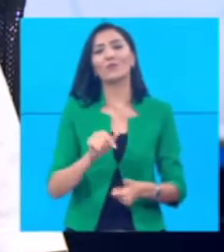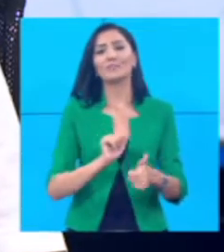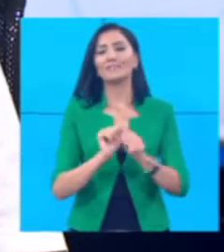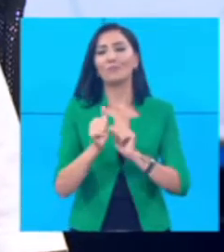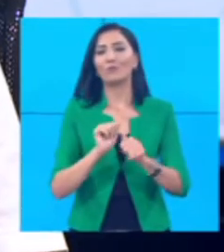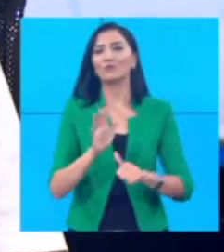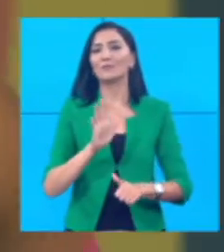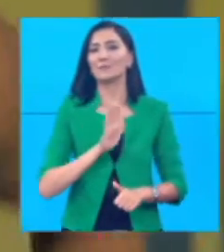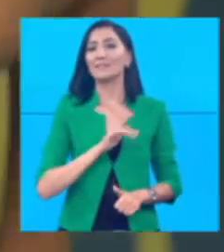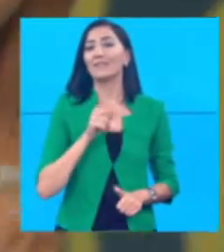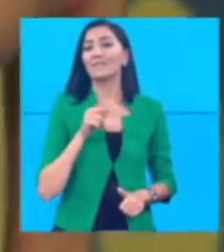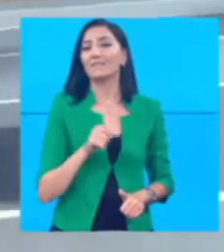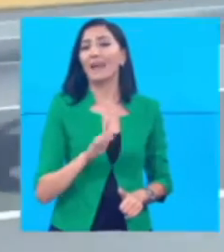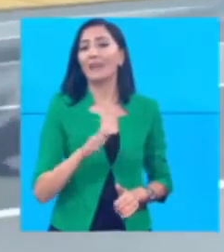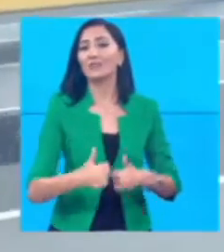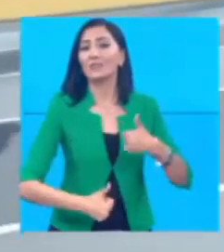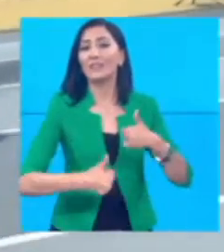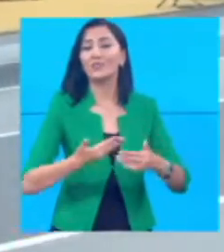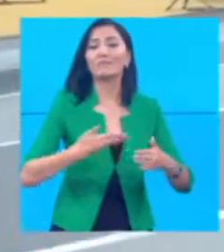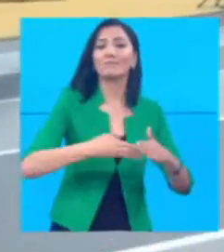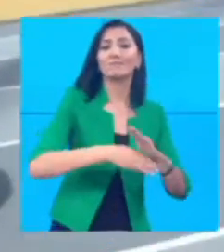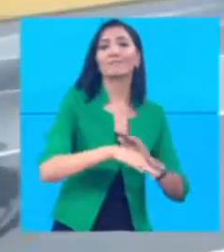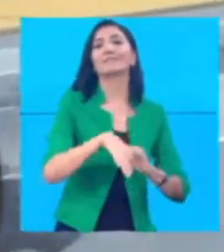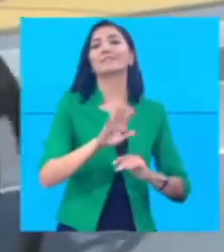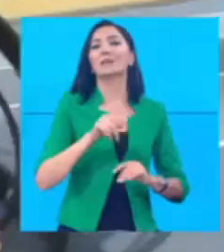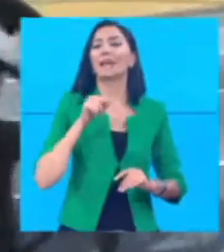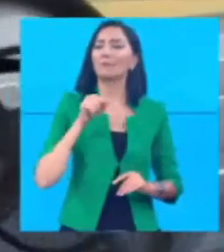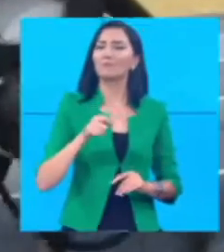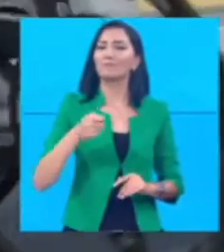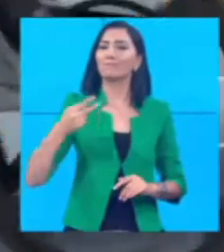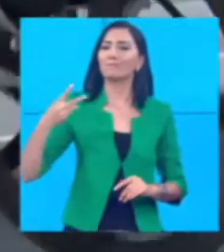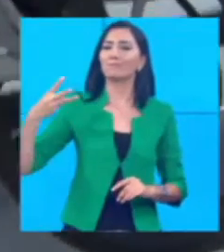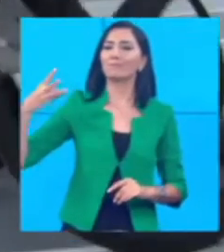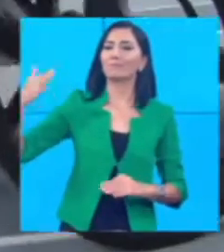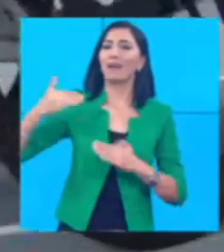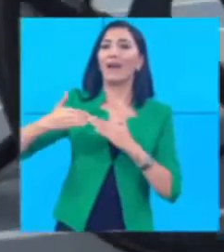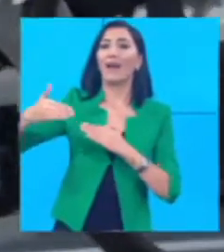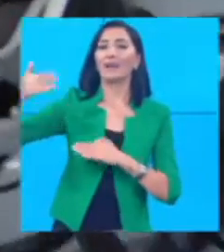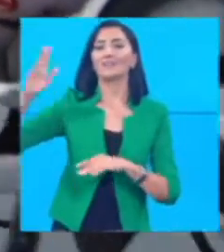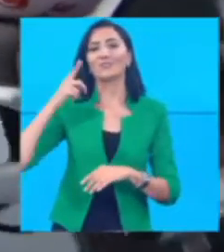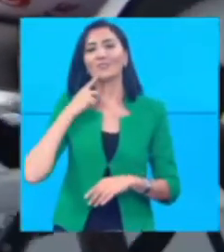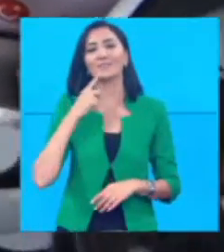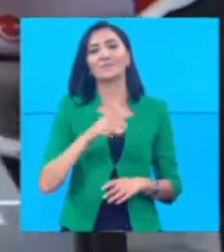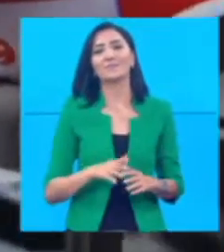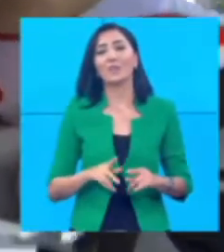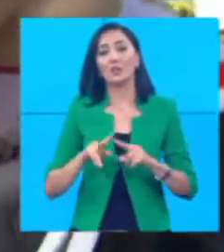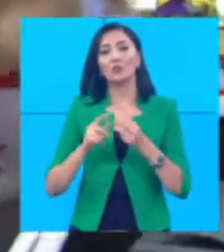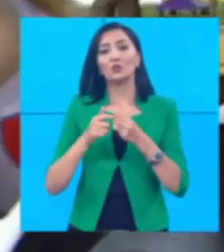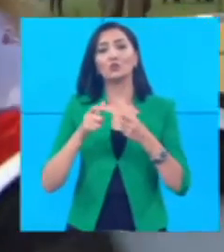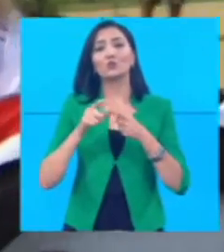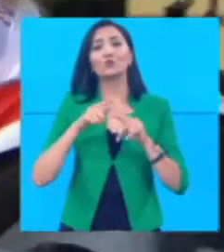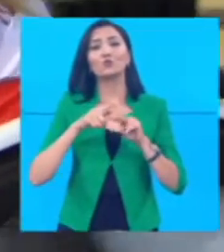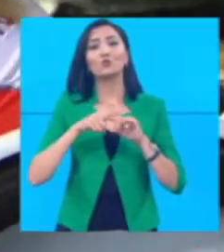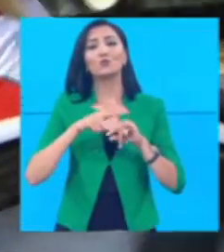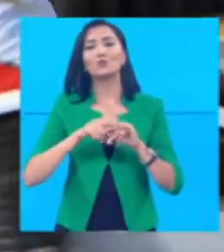tip sporcularımız da var. Henüz yarışa girmediler. Ama bu sayı daha artacak yani. Nurşah, en